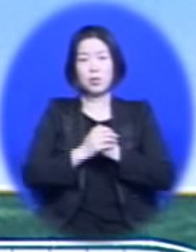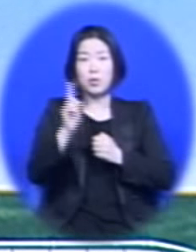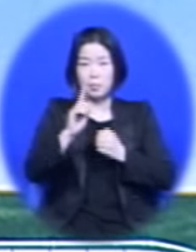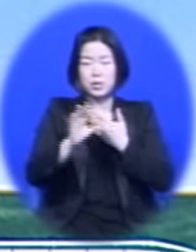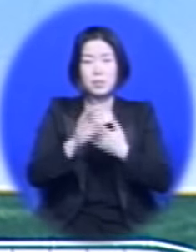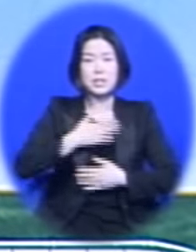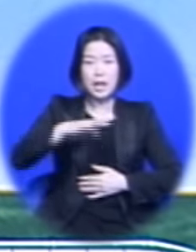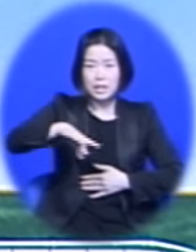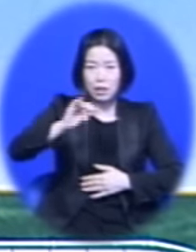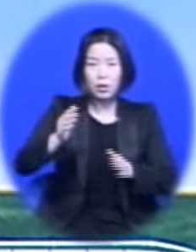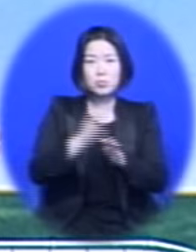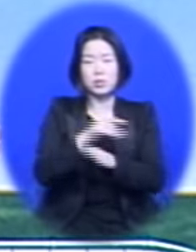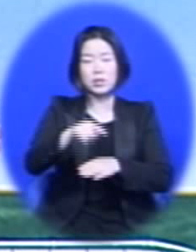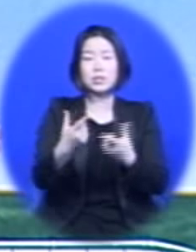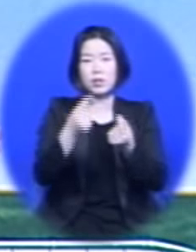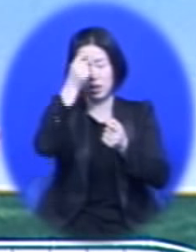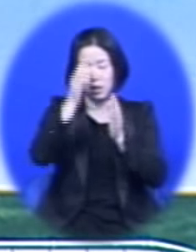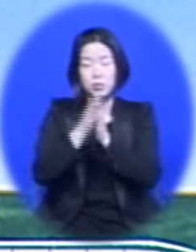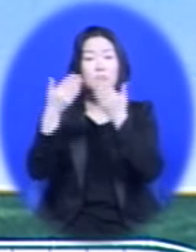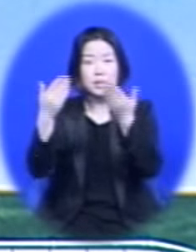제가 처음부터 그렇게 기도했었다면